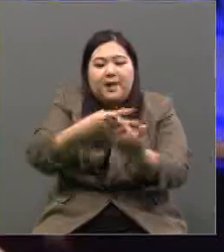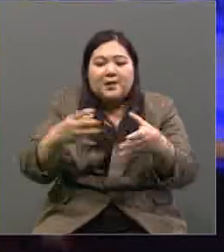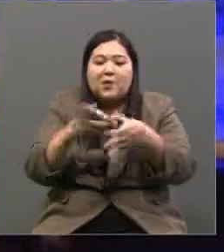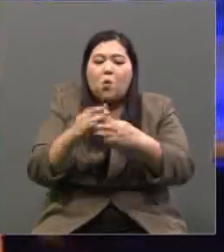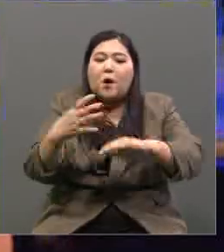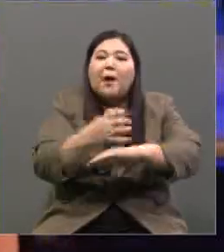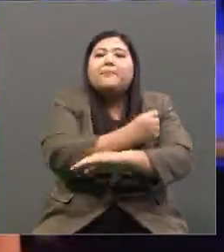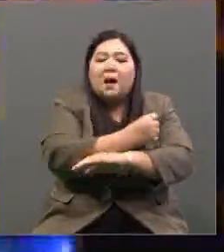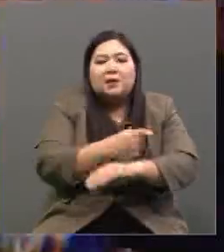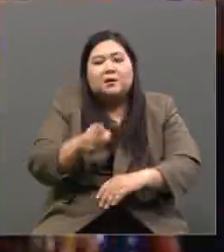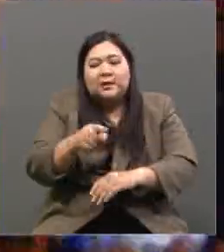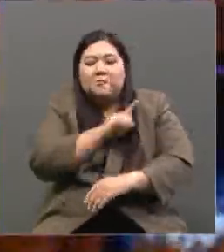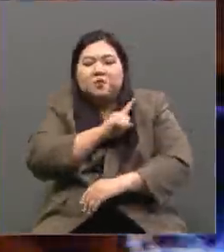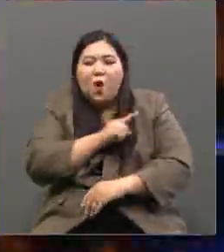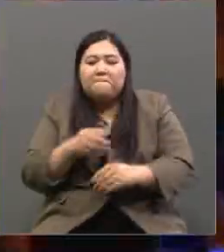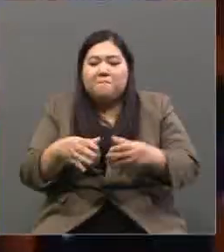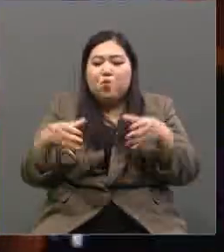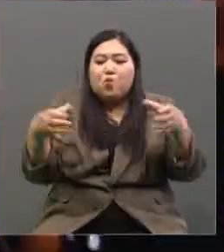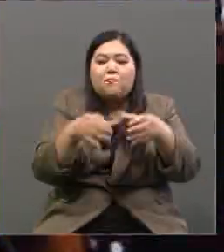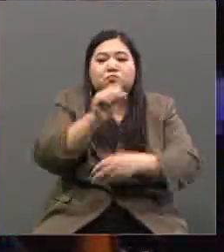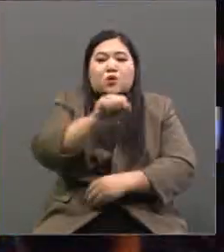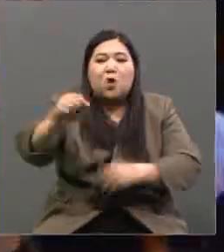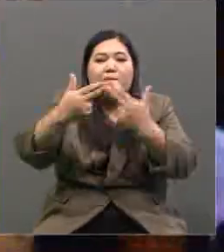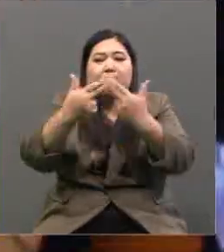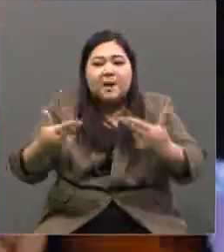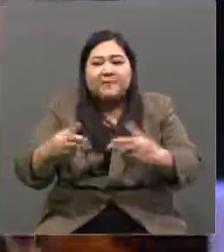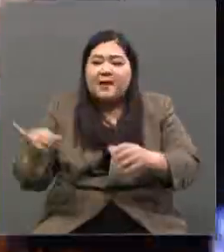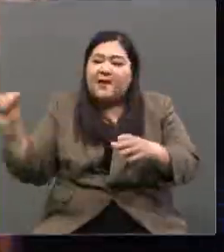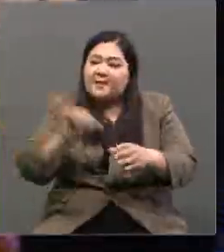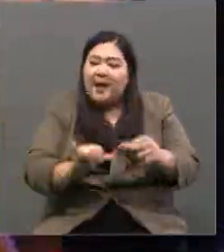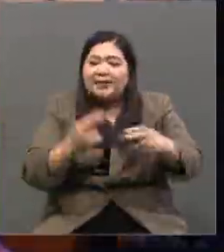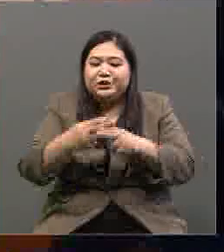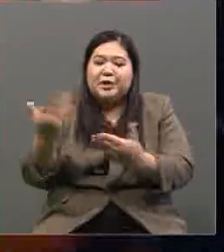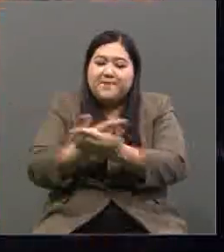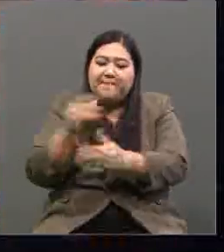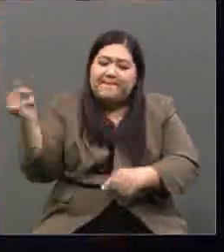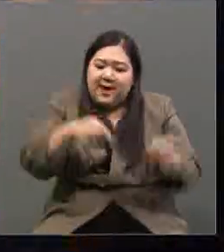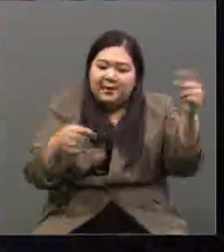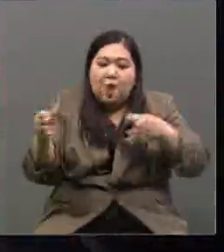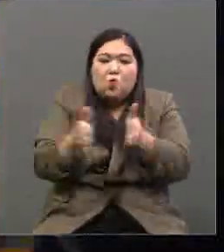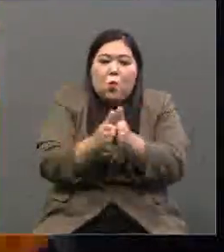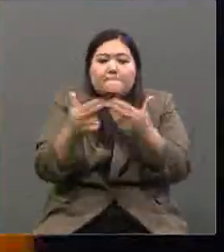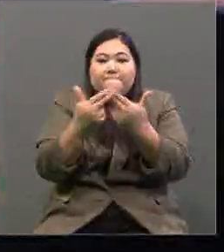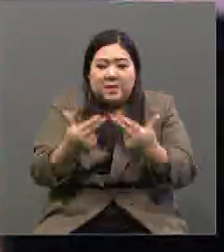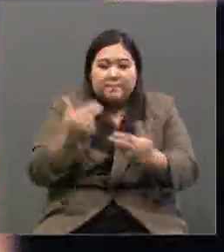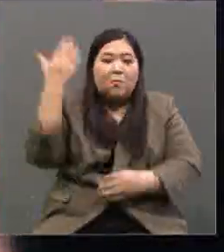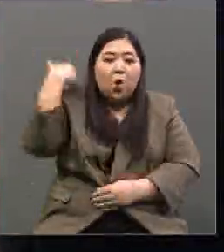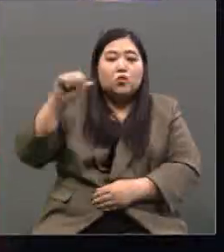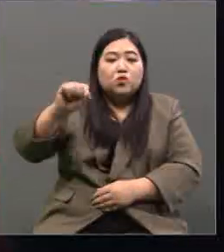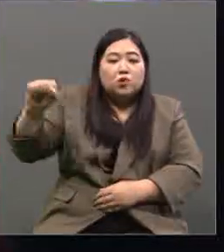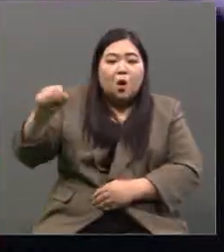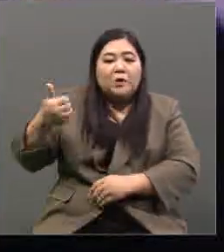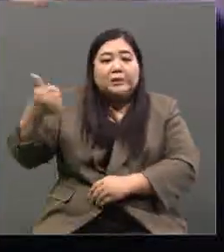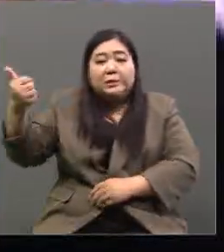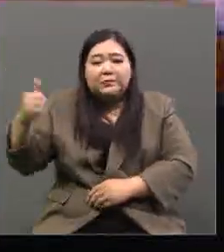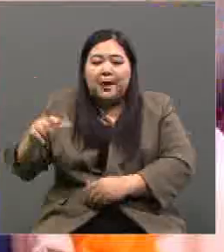พรรคนี่แหละค่ะเตรียมเปิดตัวอดีตส.ส.ที่ย้ายเข้ามาร่วมงานกับพรรคในล็อตแรกนะคะหลังลาออกจากส.ส.เพื่อมาร่วม